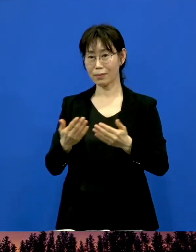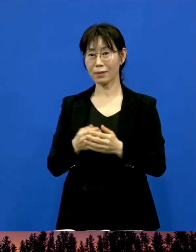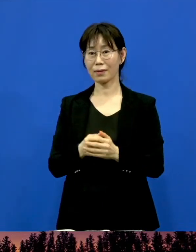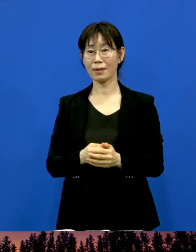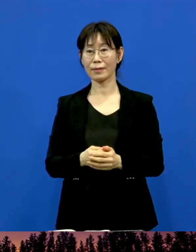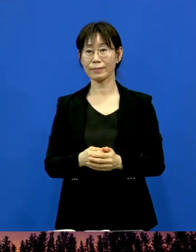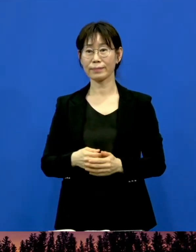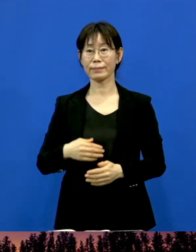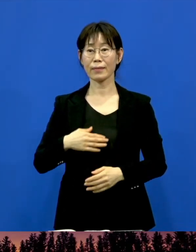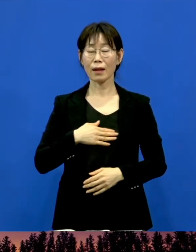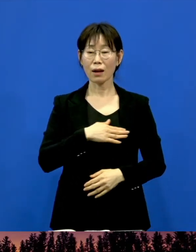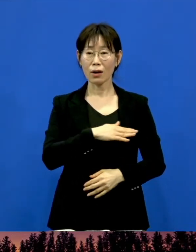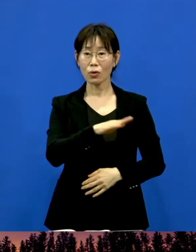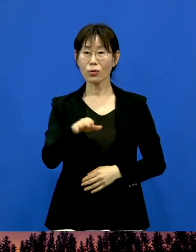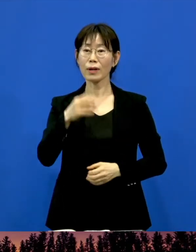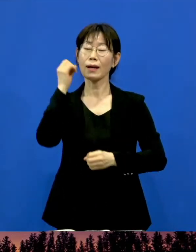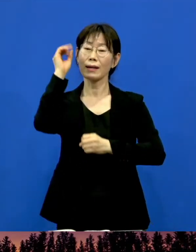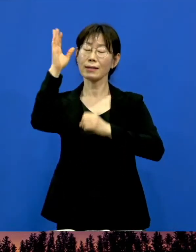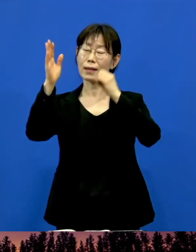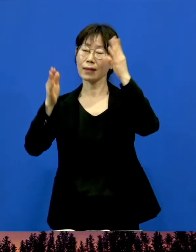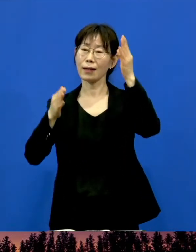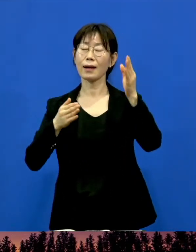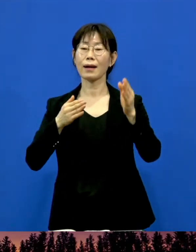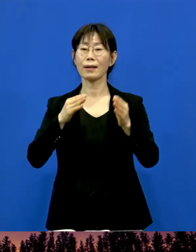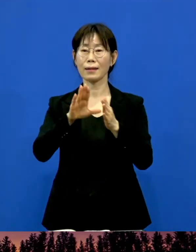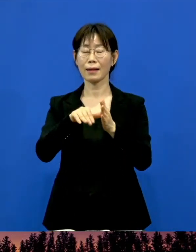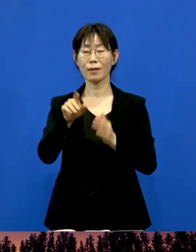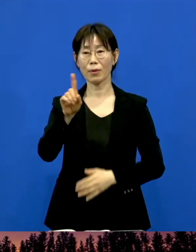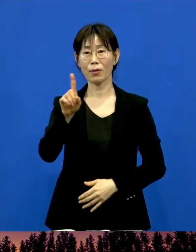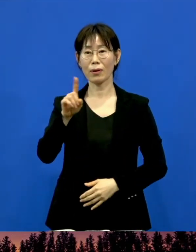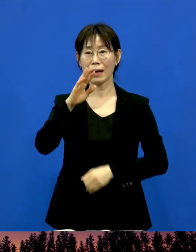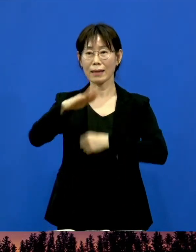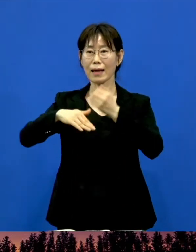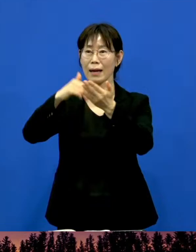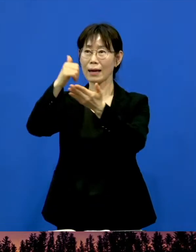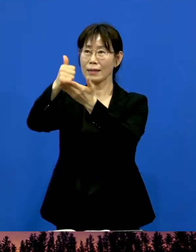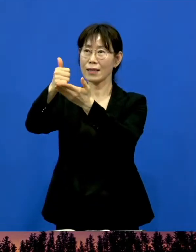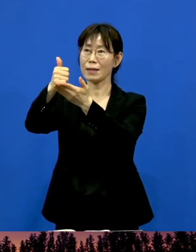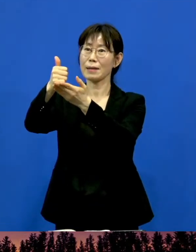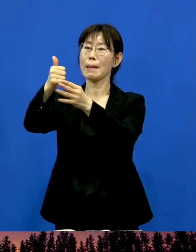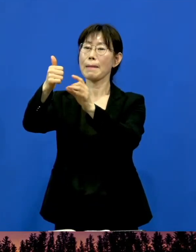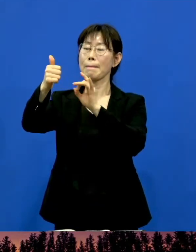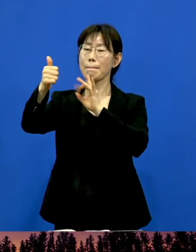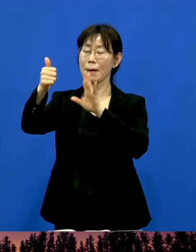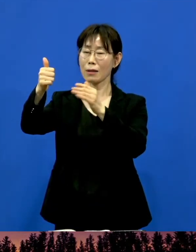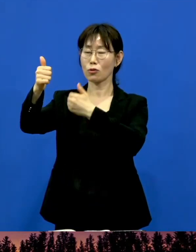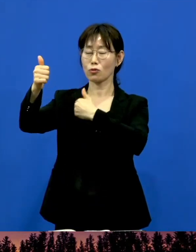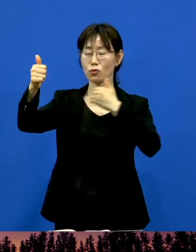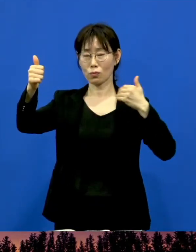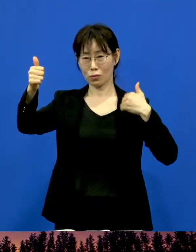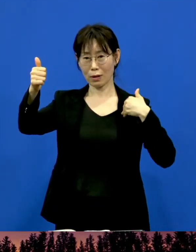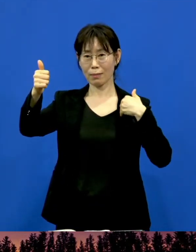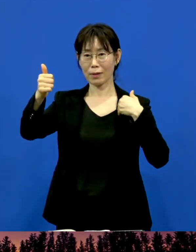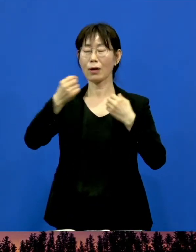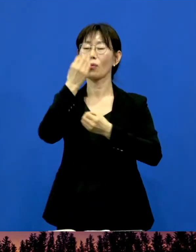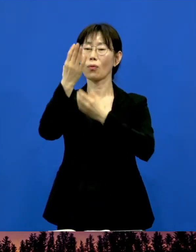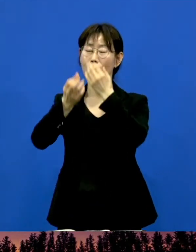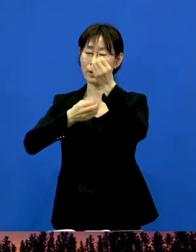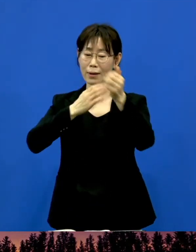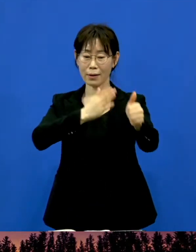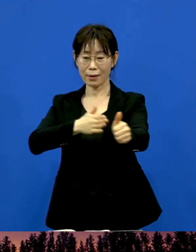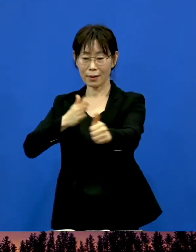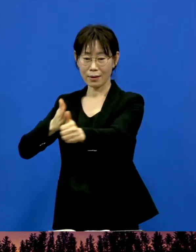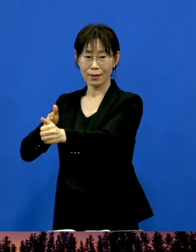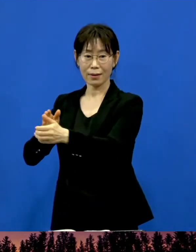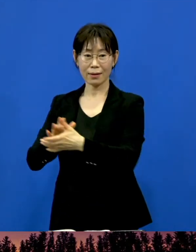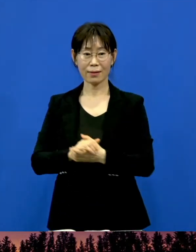그래서 우리의 입술에서 우리가 늘 찬양하지만 하나님은 한 분만으로 충분합니다, 이런 고백이 우리의 입술에 터져 나와야 되는